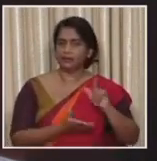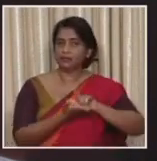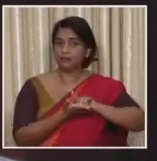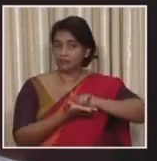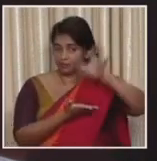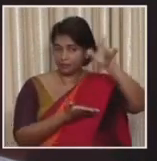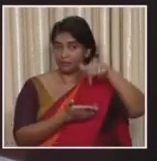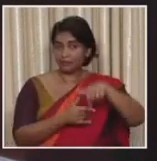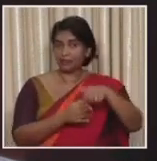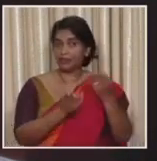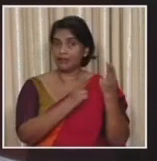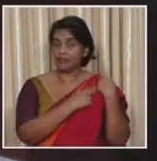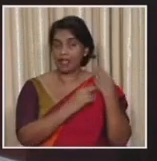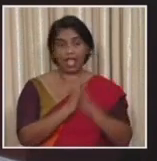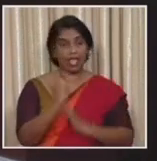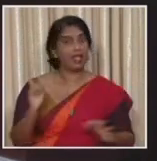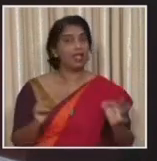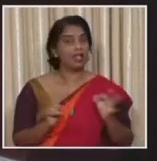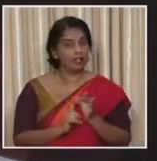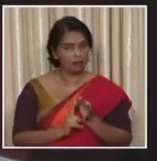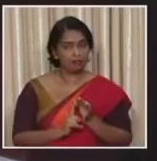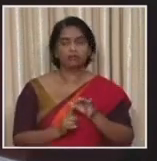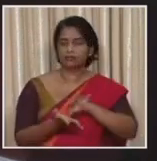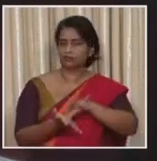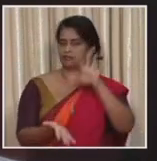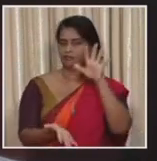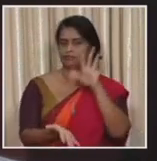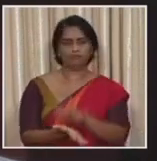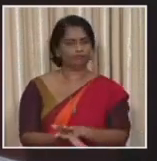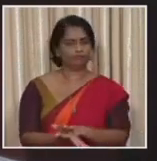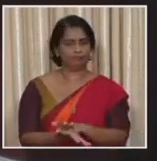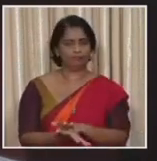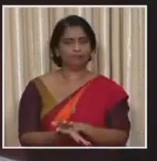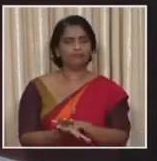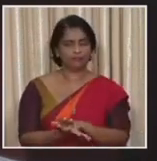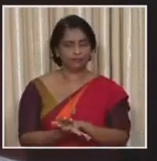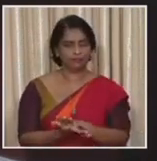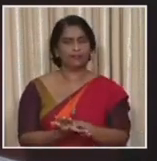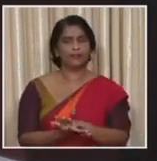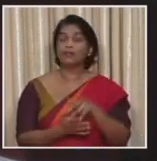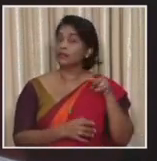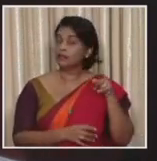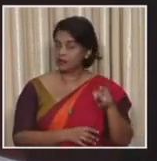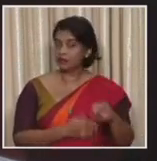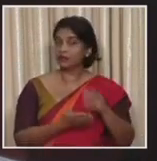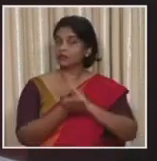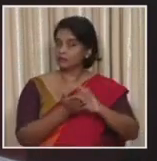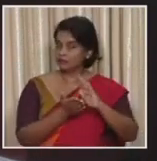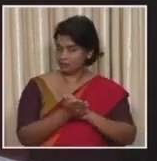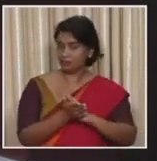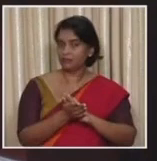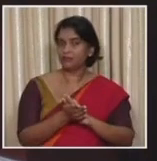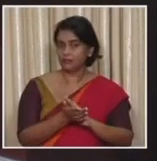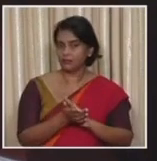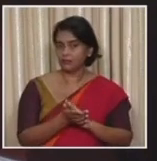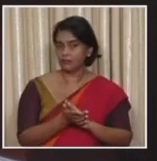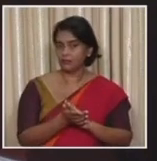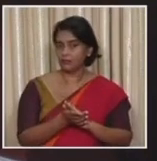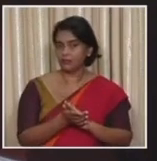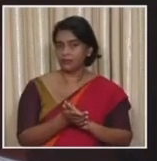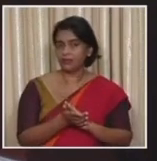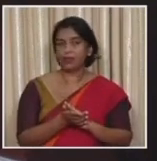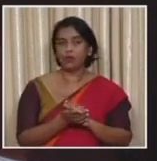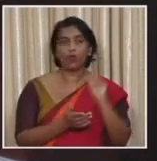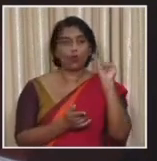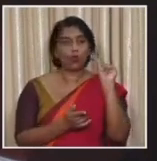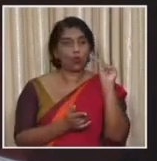ගුවන්තොටුපළ බහර ඇමතිතුමා තීන්දුවක් අරගෙන තිබෙනවා මේ සේවාවන් වලට Uber